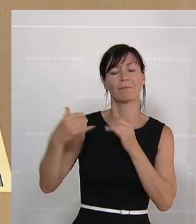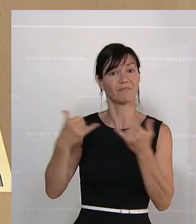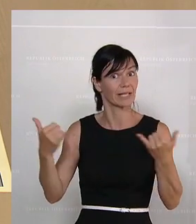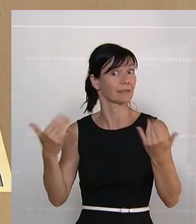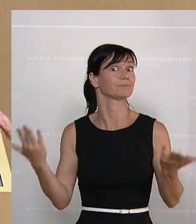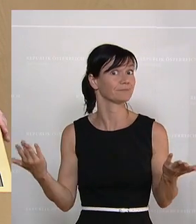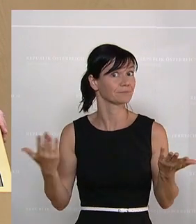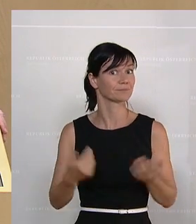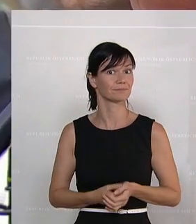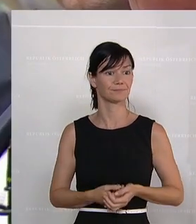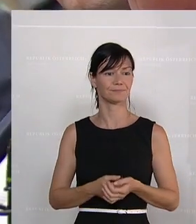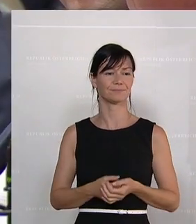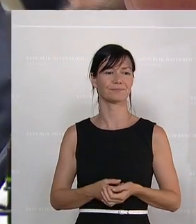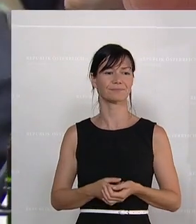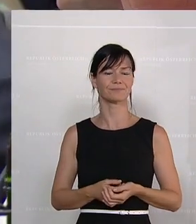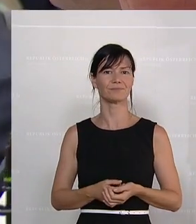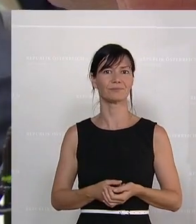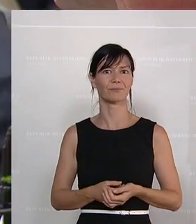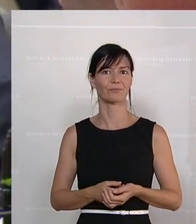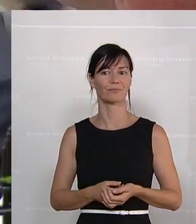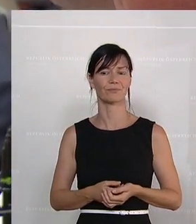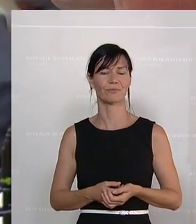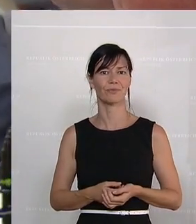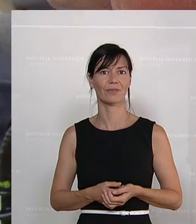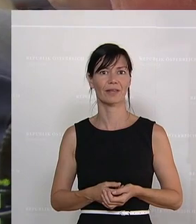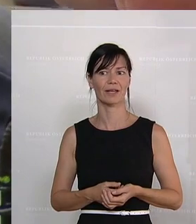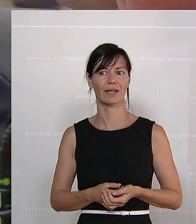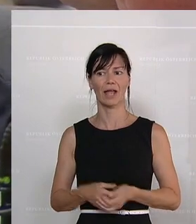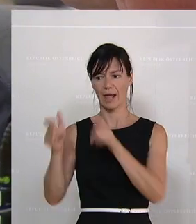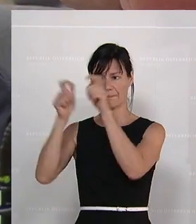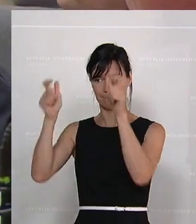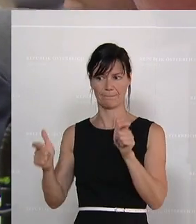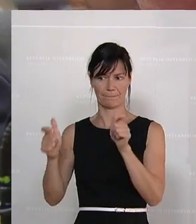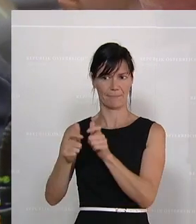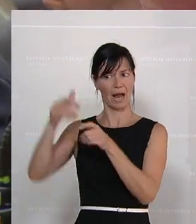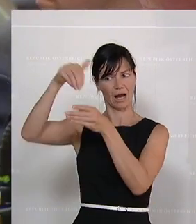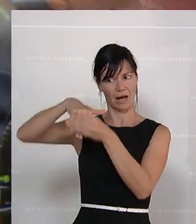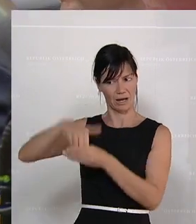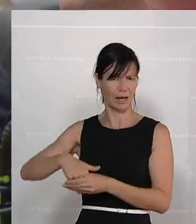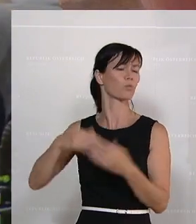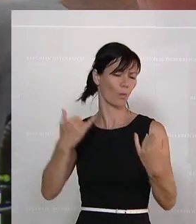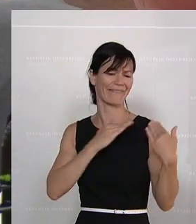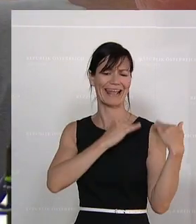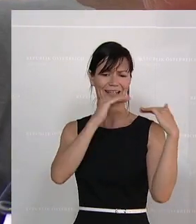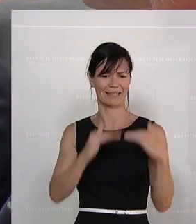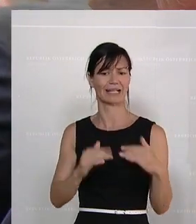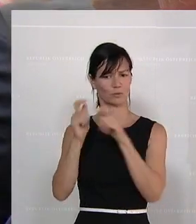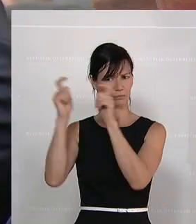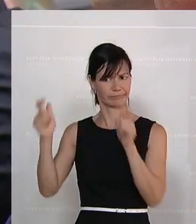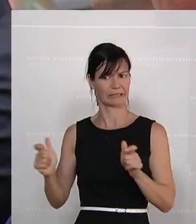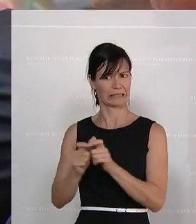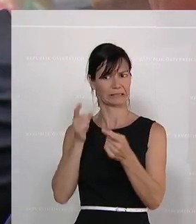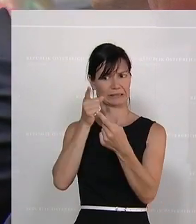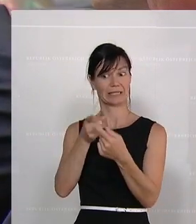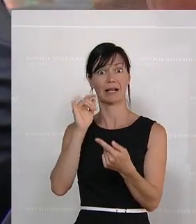wir haben in diesem paket wir haben es geht hier heute geht es um ein entlastungspaket aber selbstverständlich müssen wir